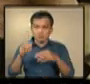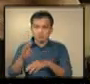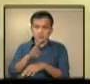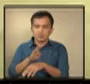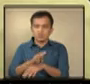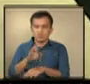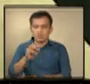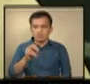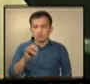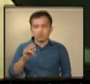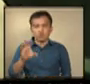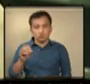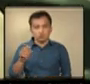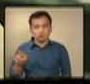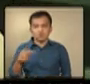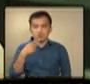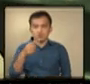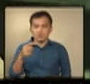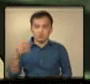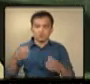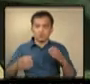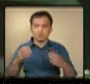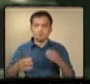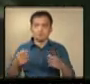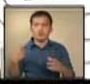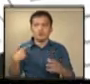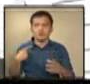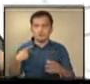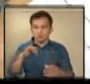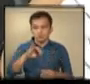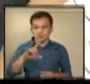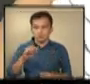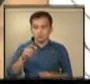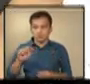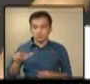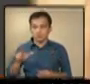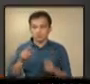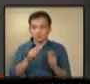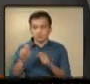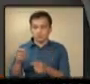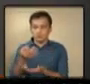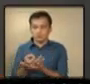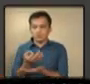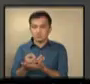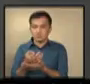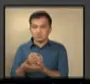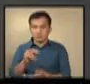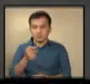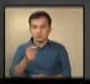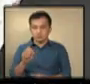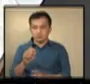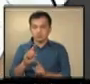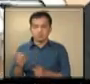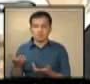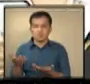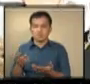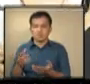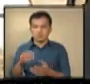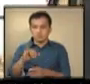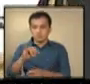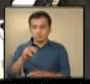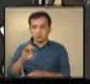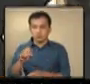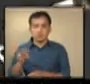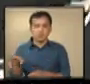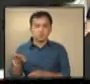Manolo Fortich. Ayon sa korte, nagkaroon ng illegal na paglilipat ng pondo sa isang NGO kung saan incorporator